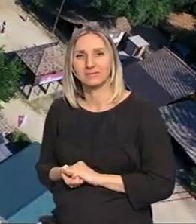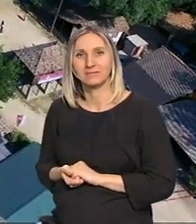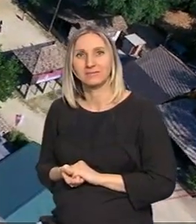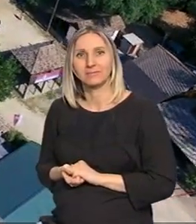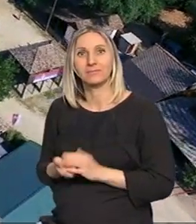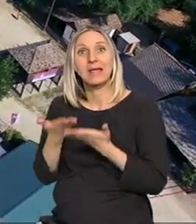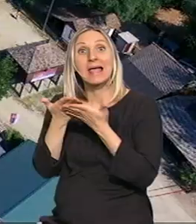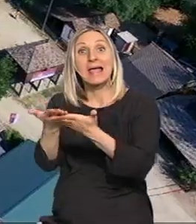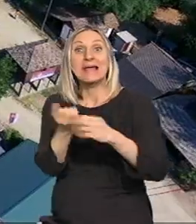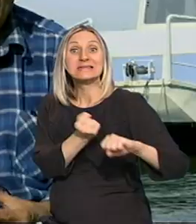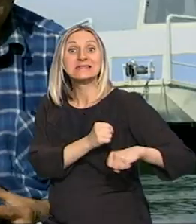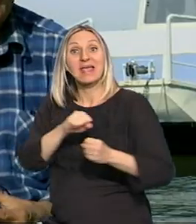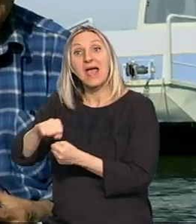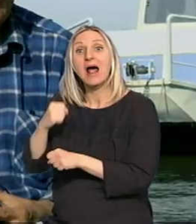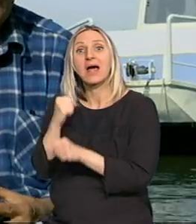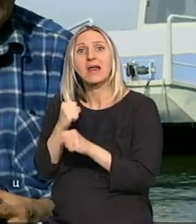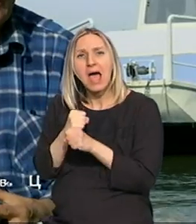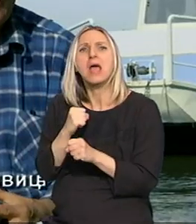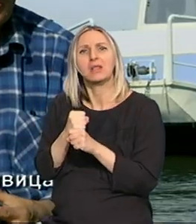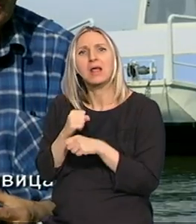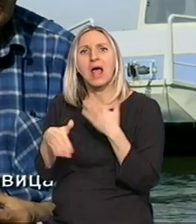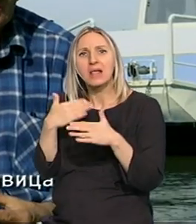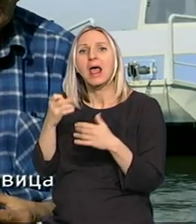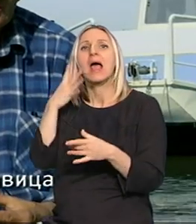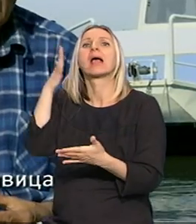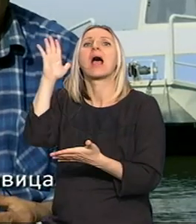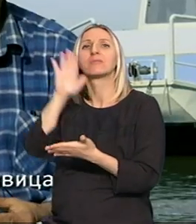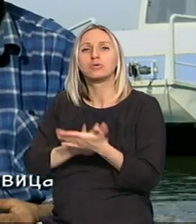je radila sve do onog trenutka dok nije napravljen most